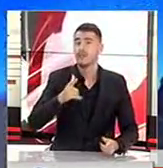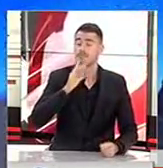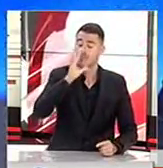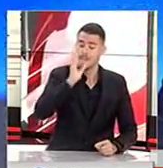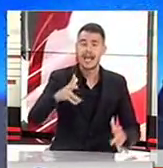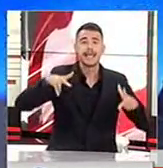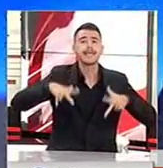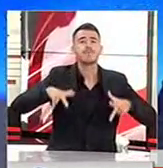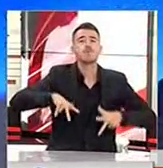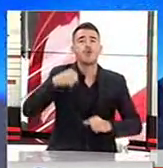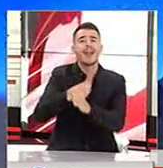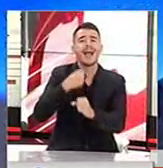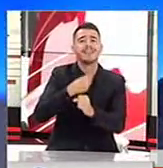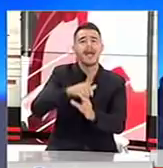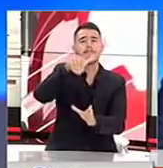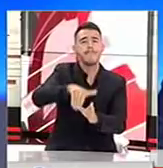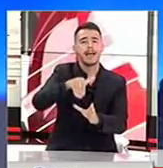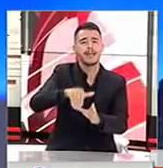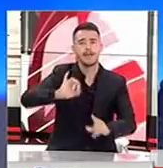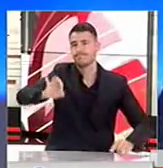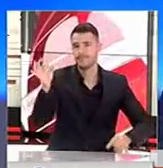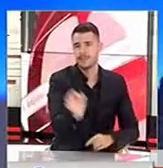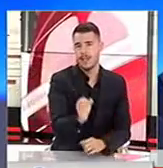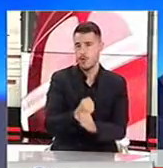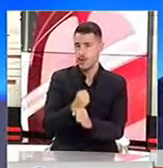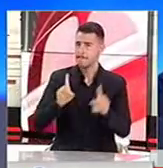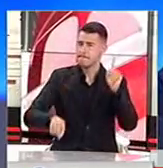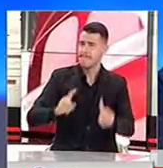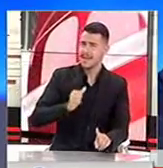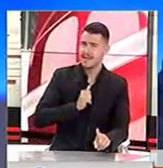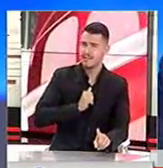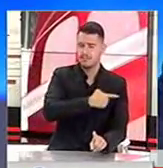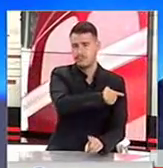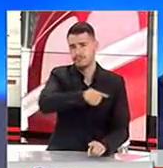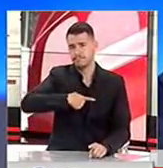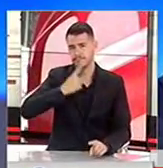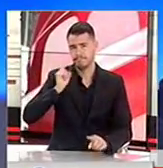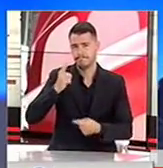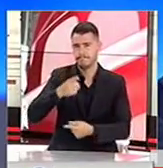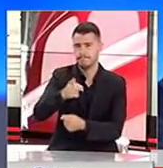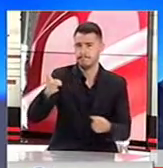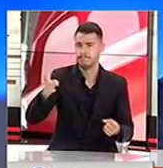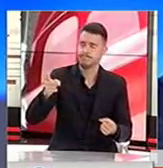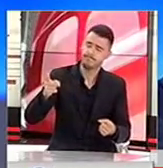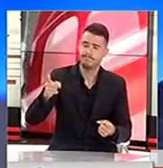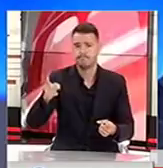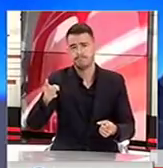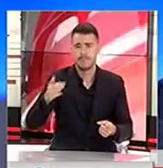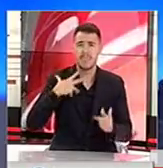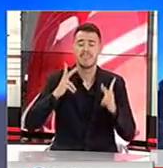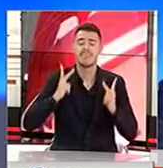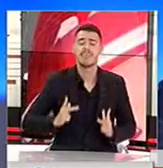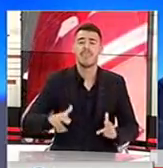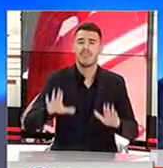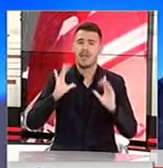Εργασίας το τελευταίο διάστημα. Ίσως λίγο κάποιοι εργοδότες αυτό να μην ήταν και τόσο ευχάριστο για αυτούς,